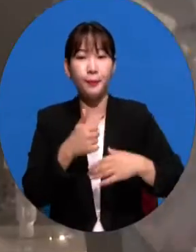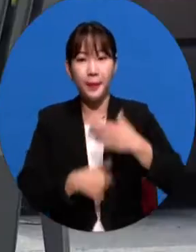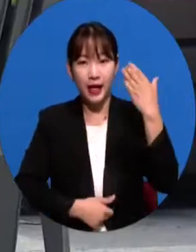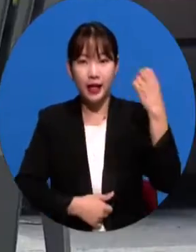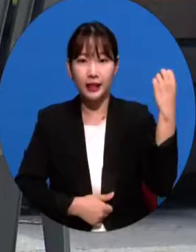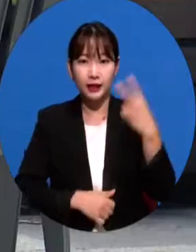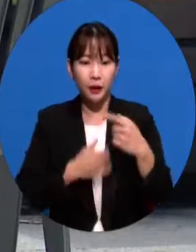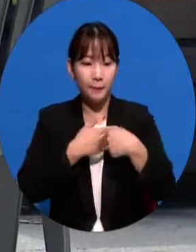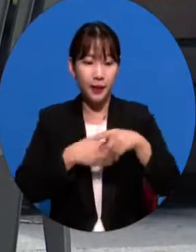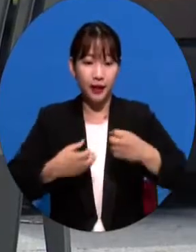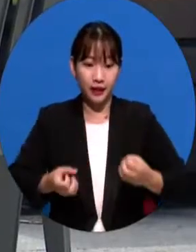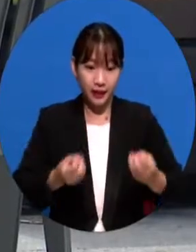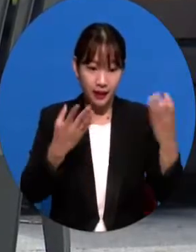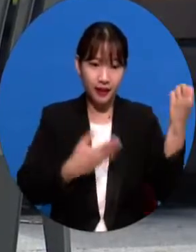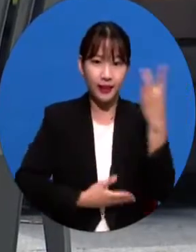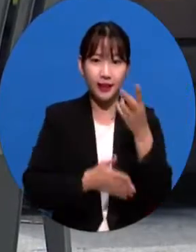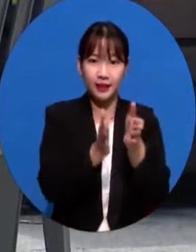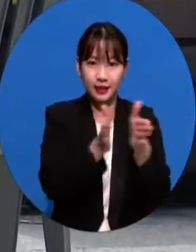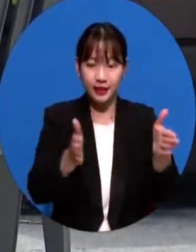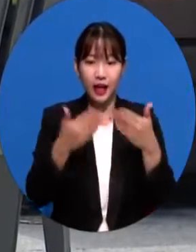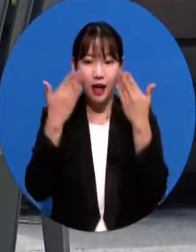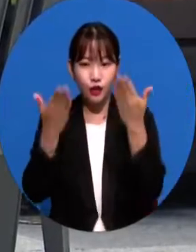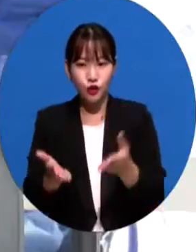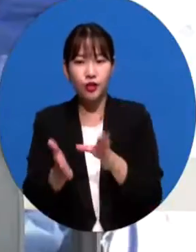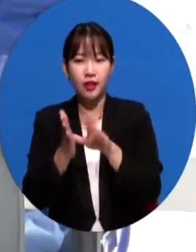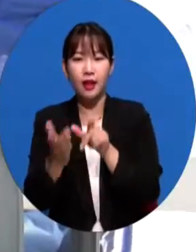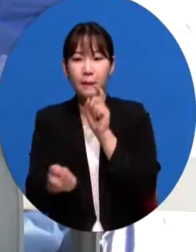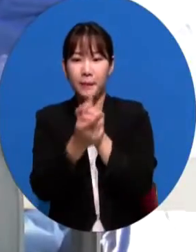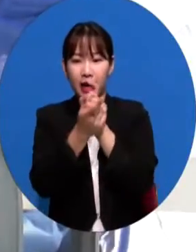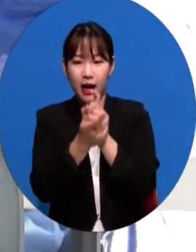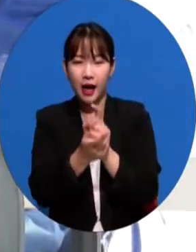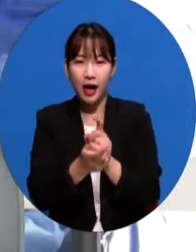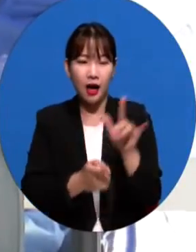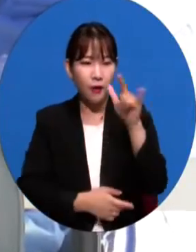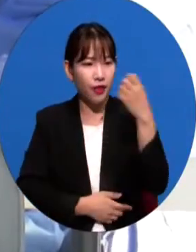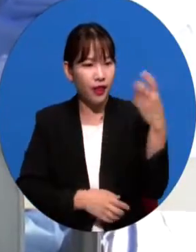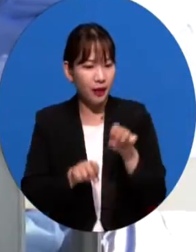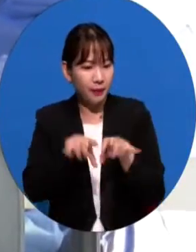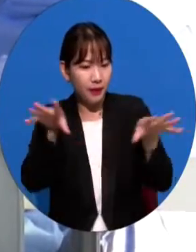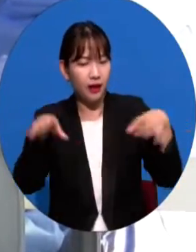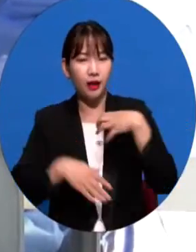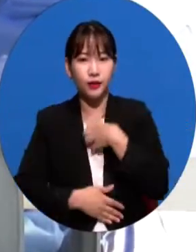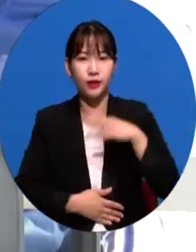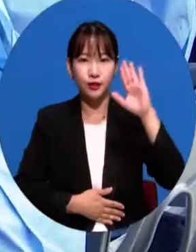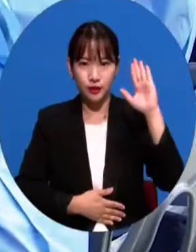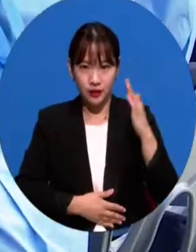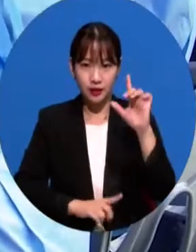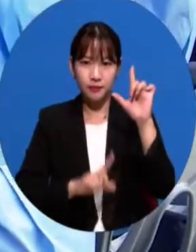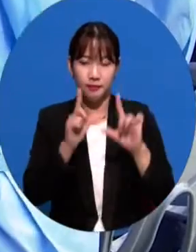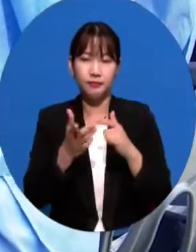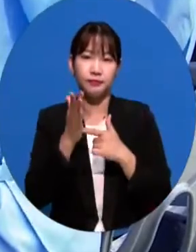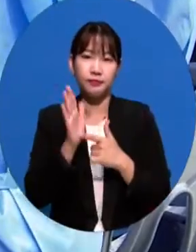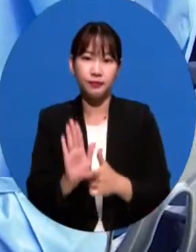야외행사 재개 휴가철 등으로 코로 날 구제 유행의 우려되는 상황이라고 밝혔습니다